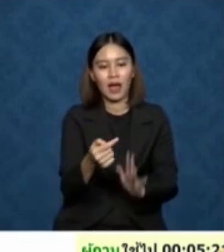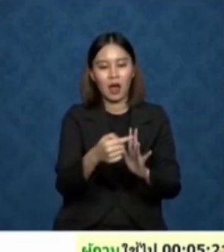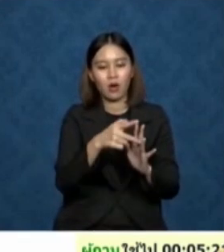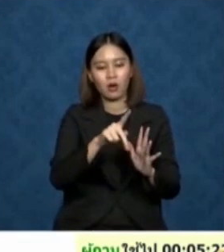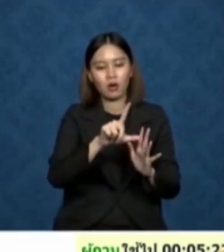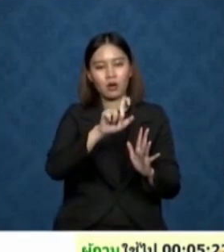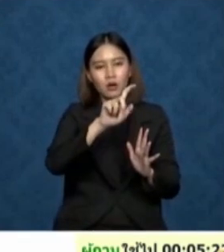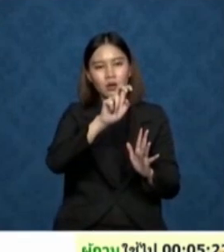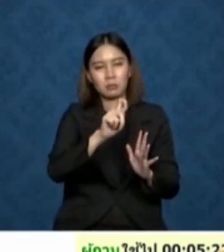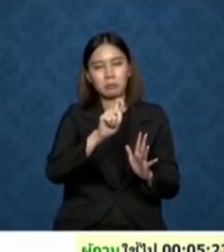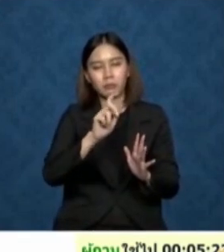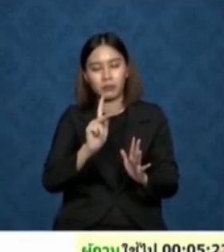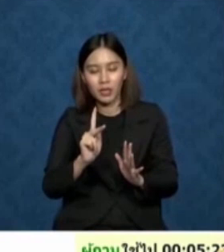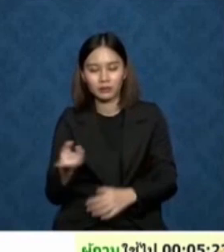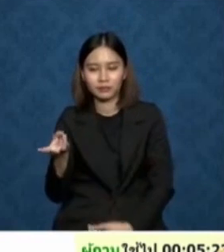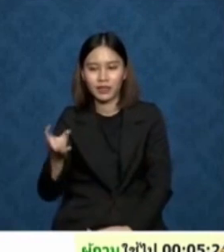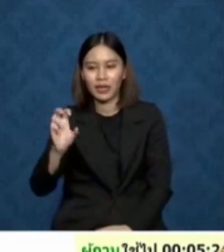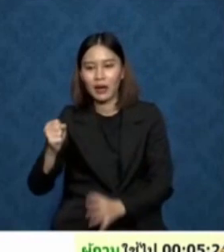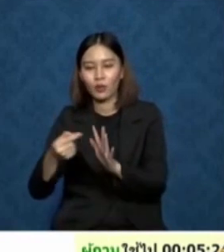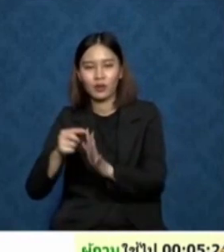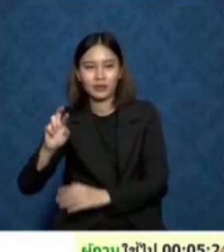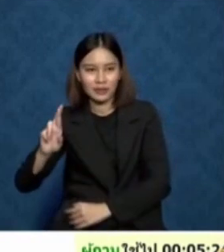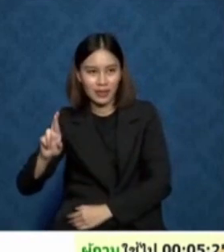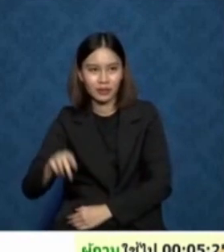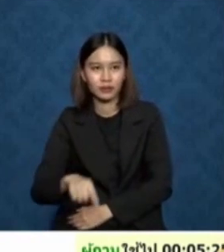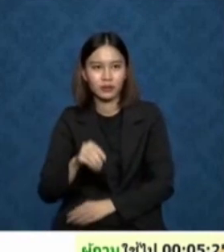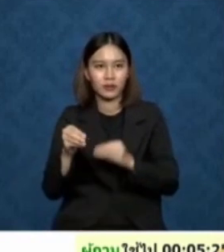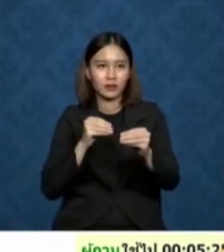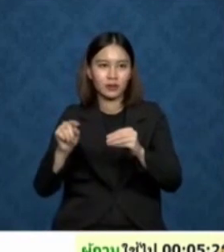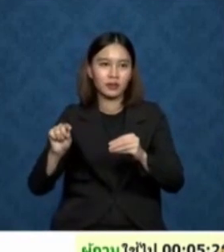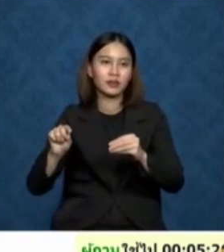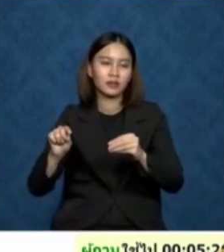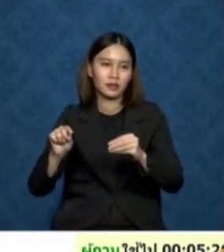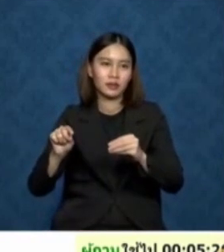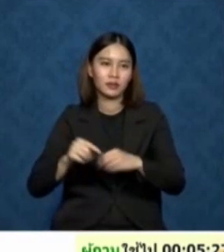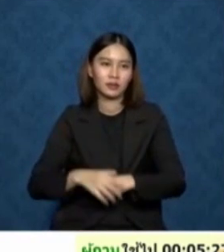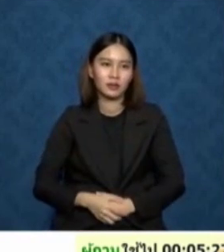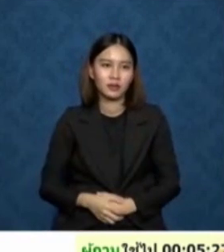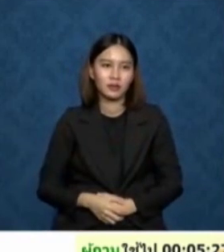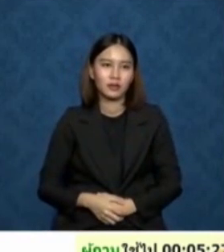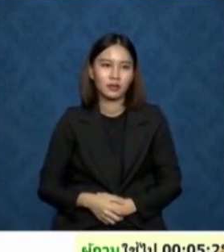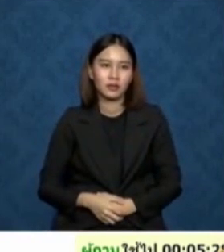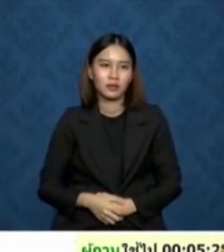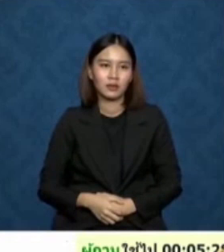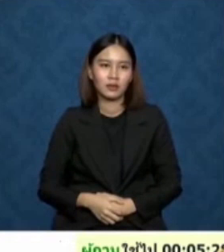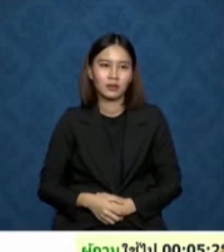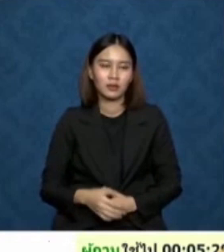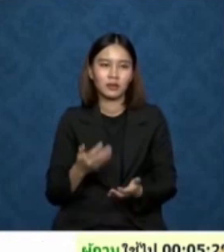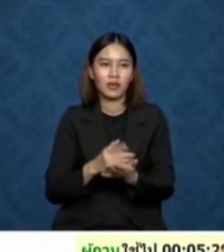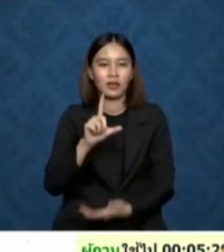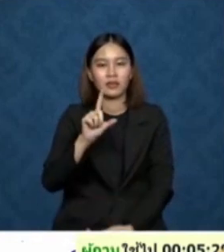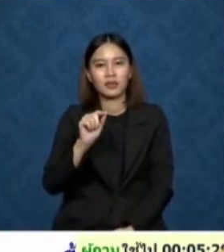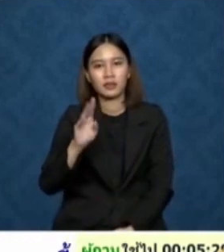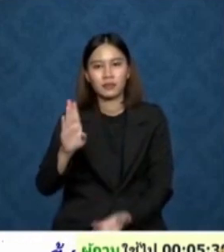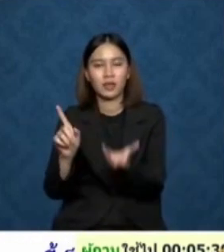ึกวา 20 บาท